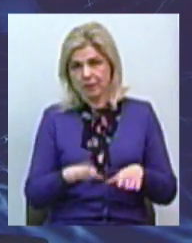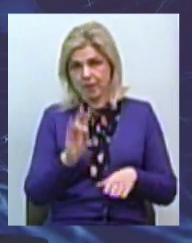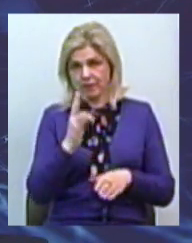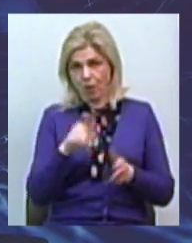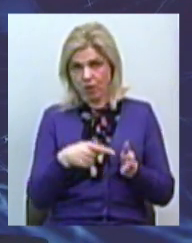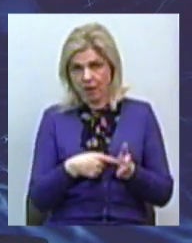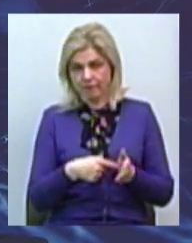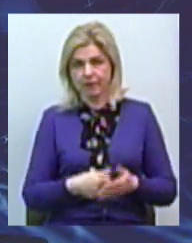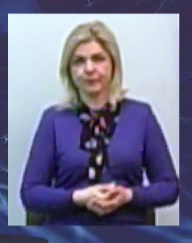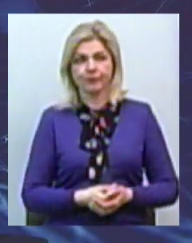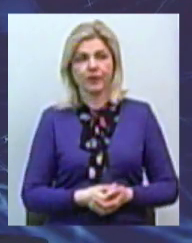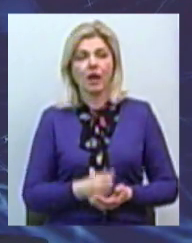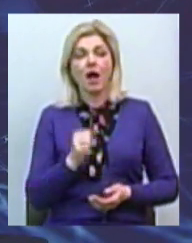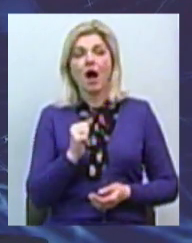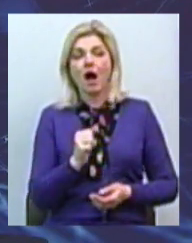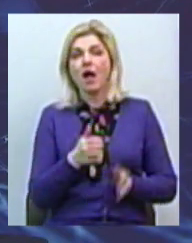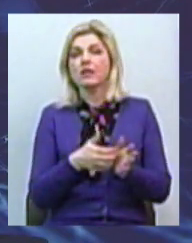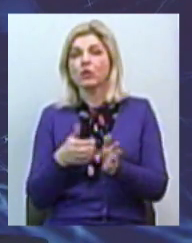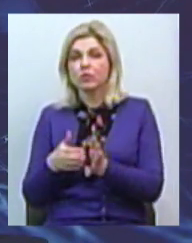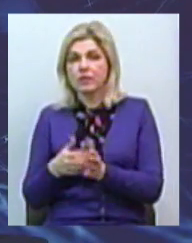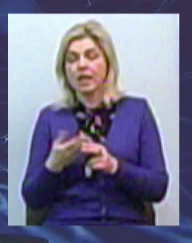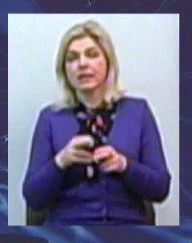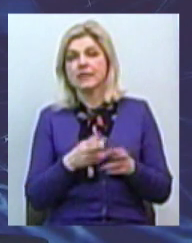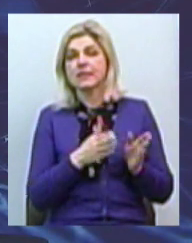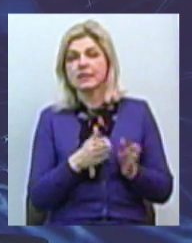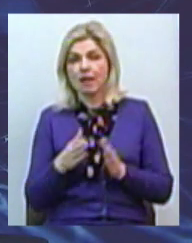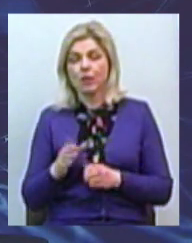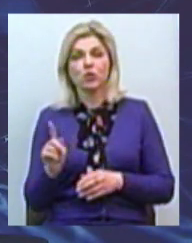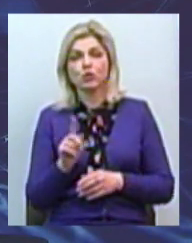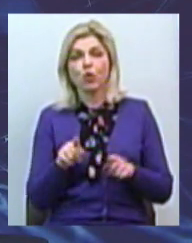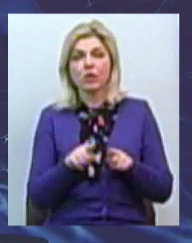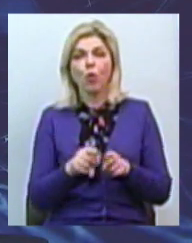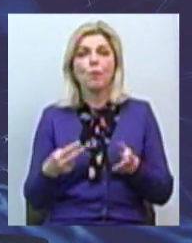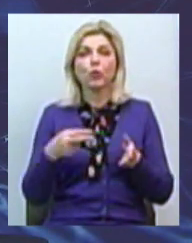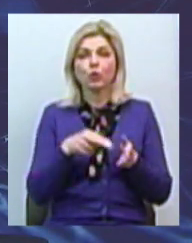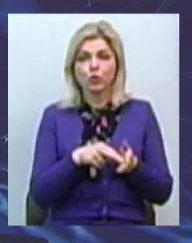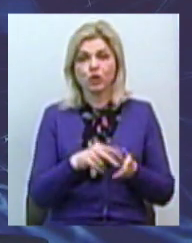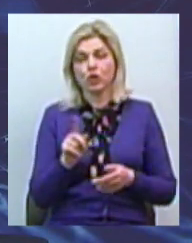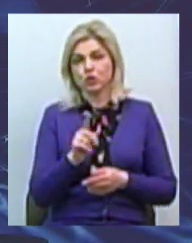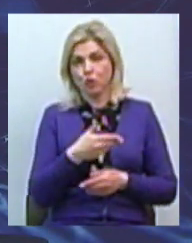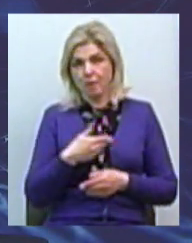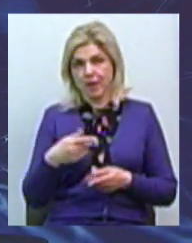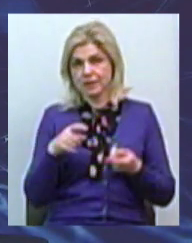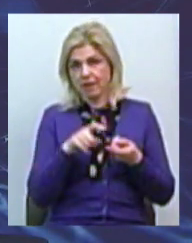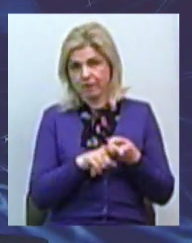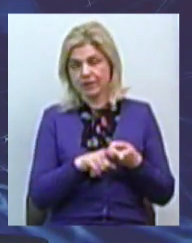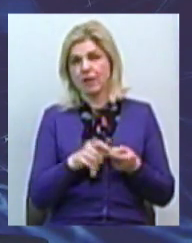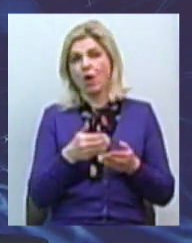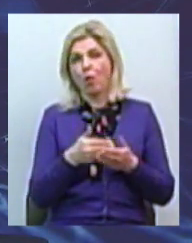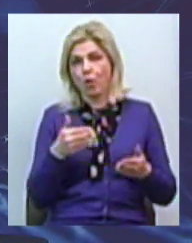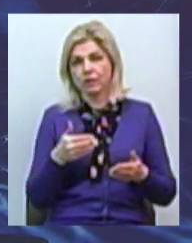Але недолік цієї системи в тому, що такого підключення, в тому, що ми залежимо цілком і повністю